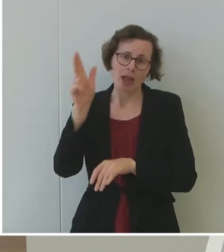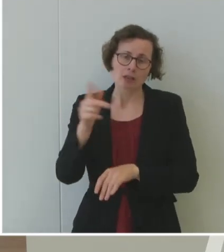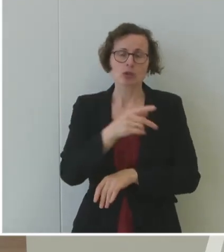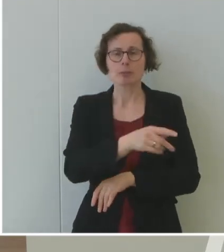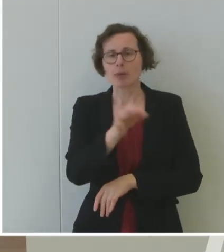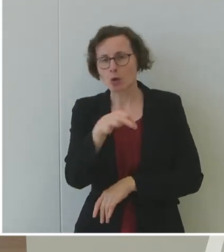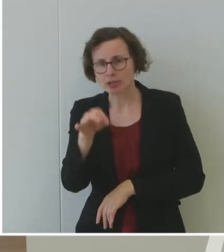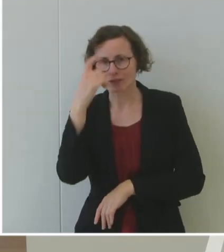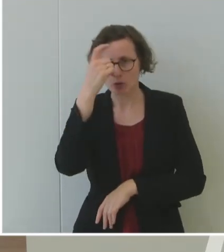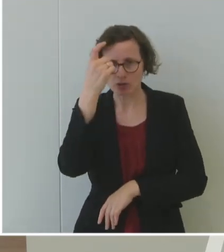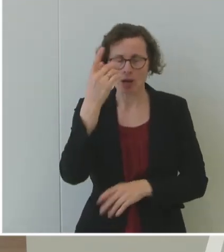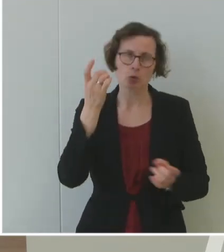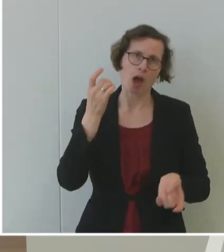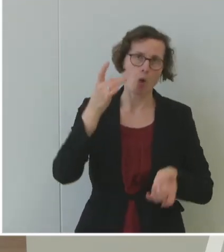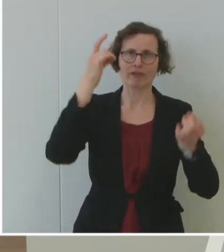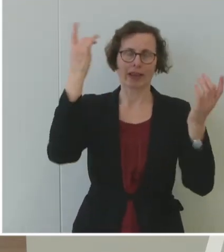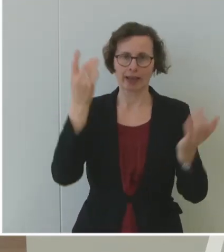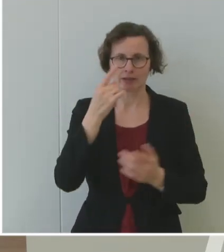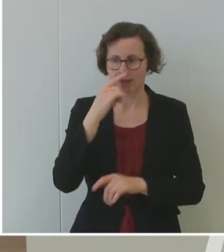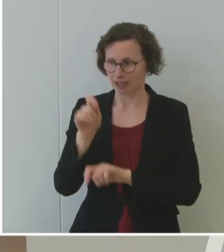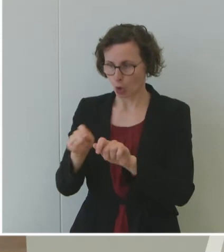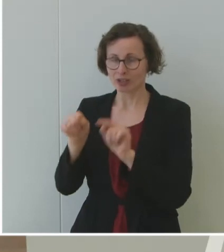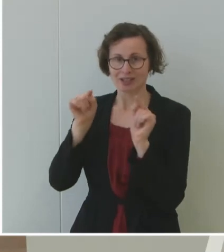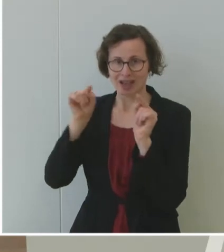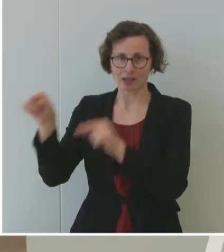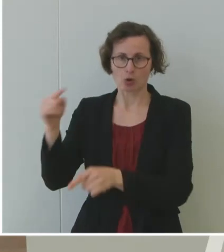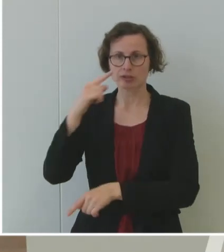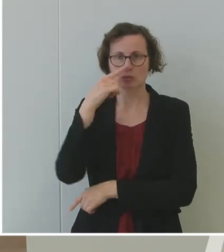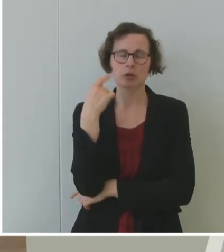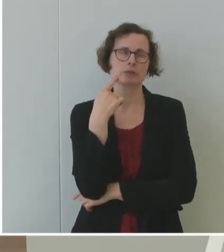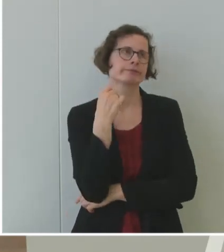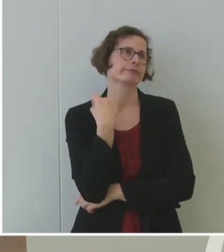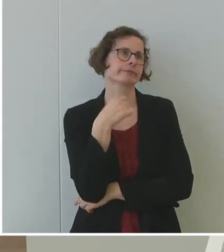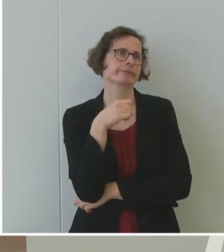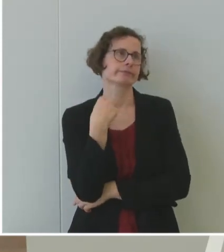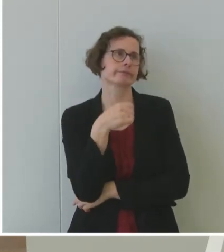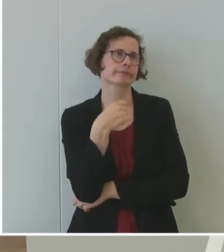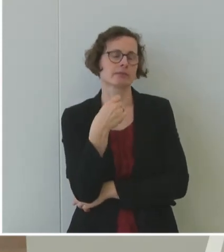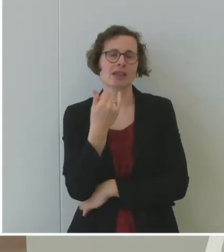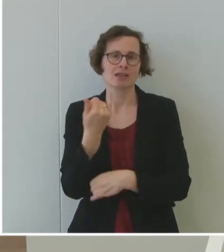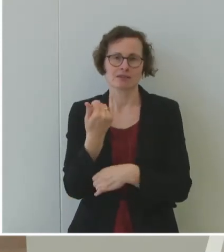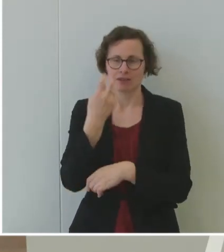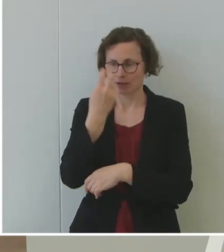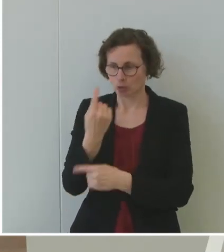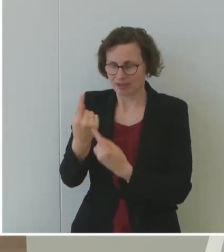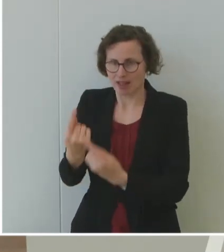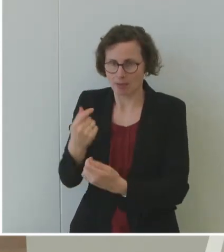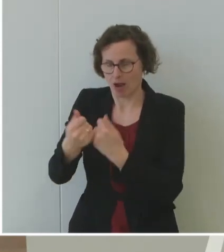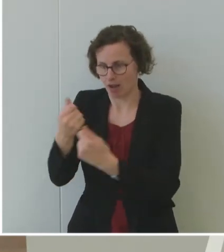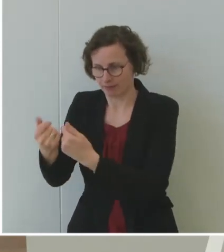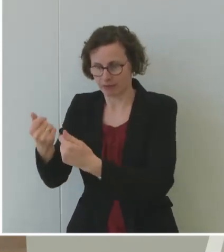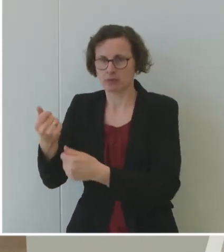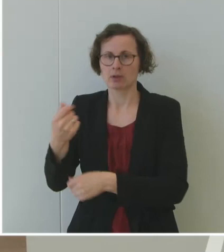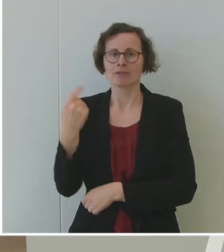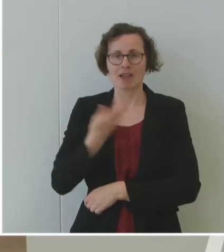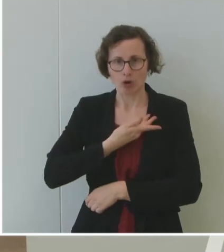nicht wundern, jetzt auch nicht aufregen, wenn die Leute da draußen nur noch den Kopf schütteln und irgendwie versuchen, sich und anderen zu helfen. Wir